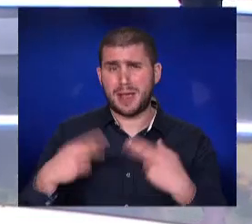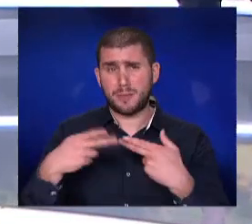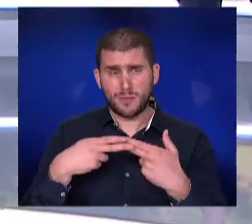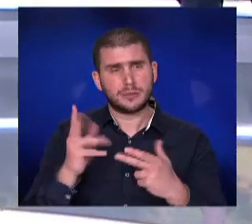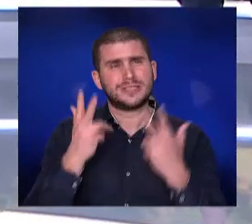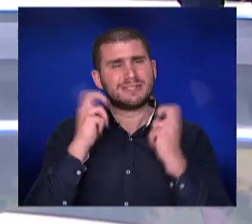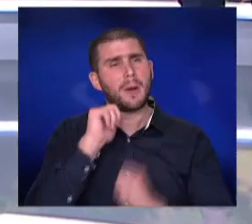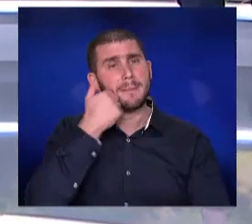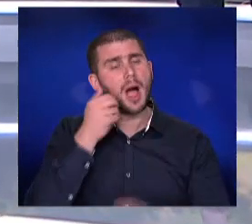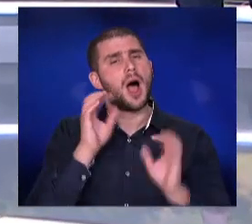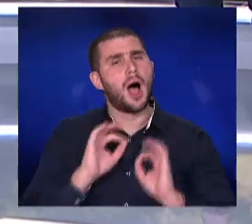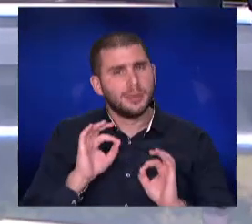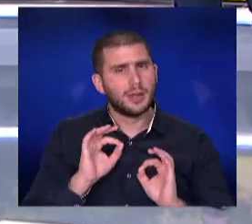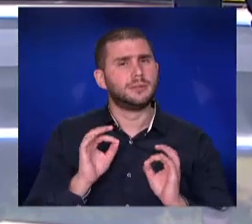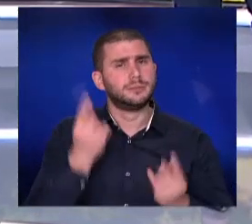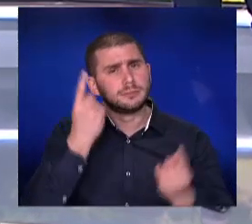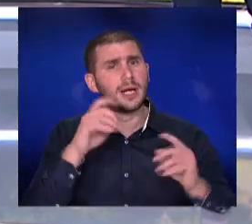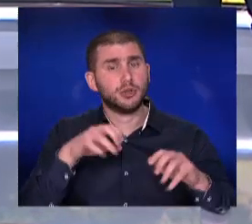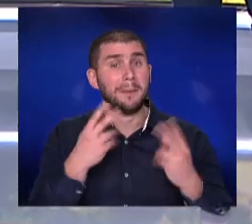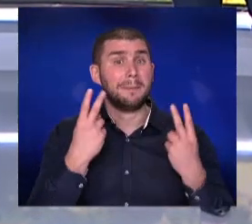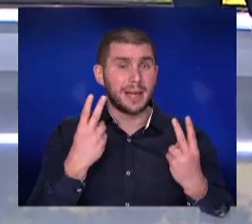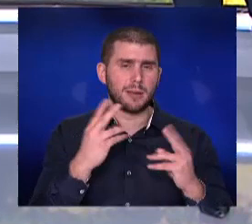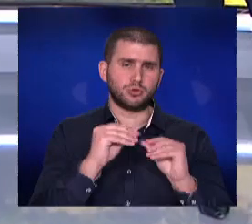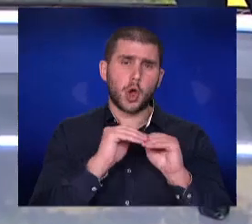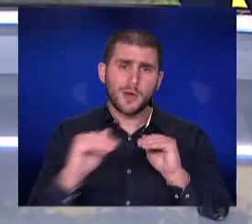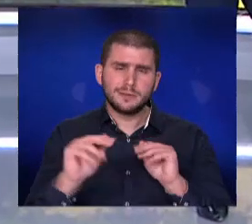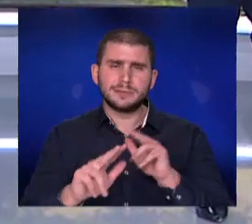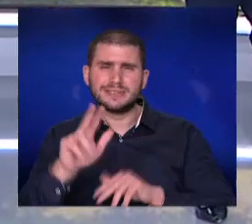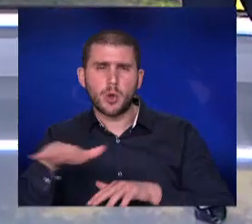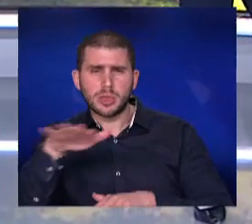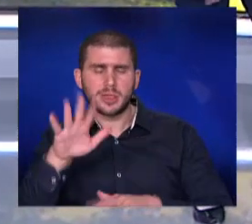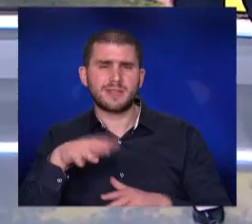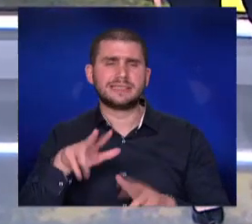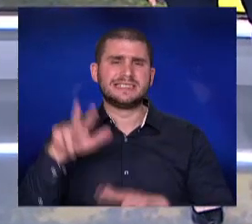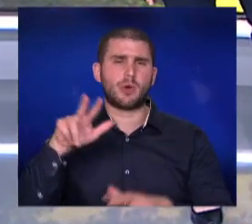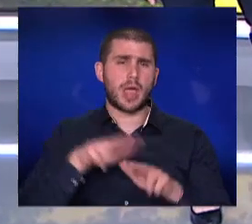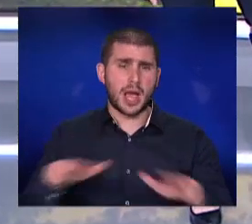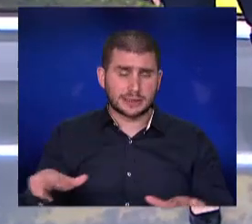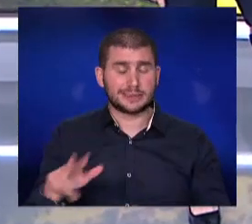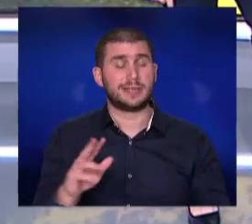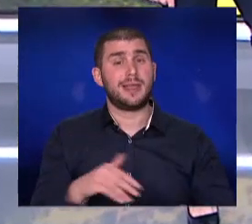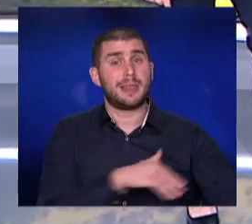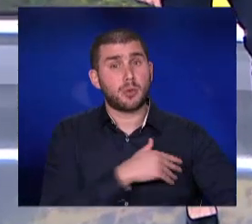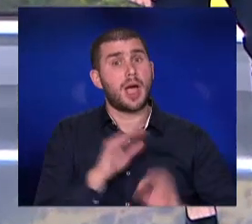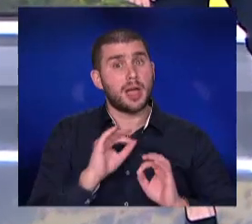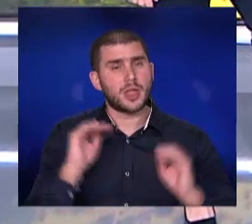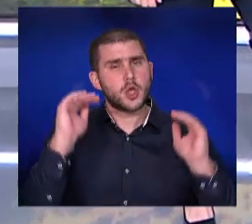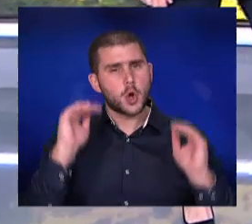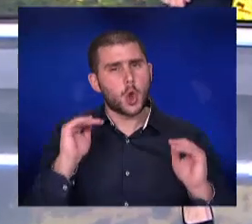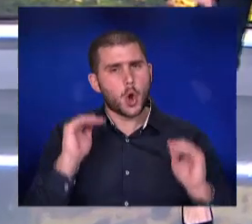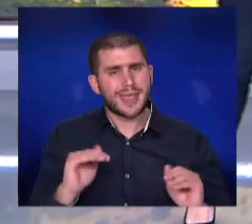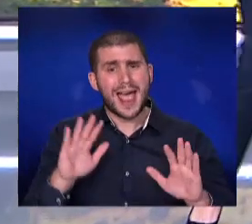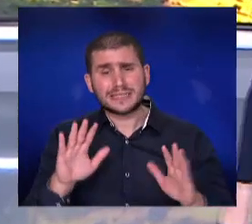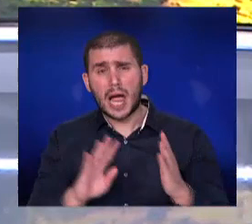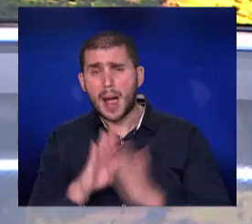לנו מחר, עדיין יכול לרדת גשם בעיקר לאורך מישור החוף הצפוני ובצפון הארץ. טמפרטורות ממשיכות לרדת,